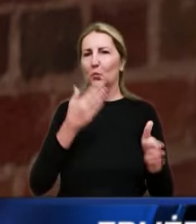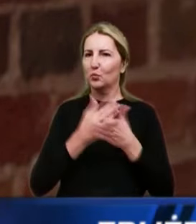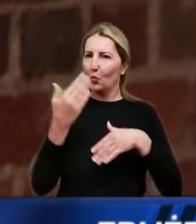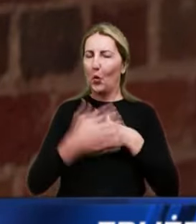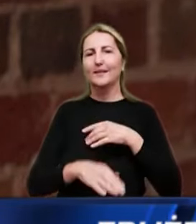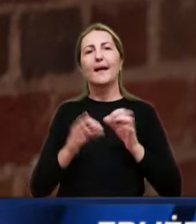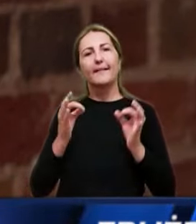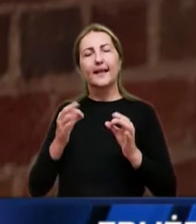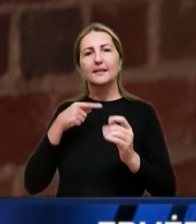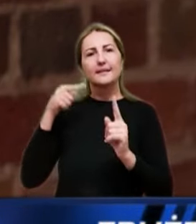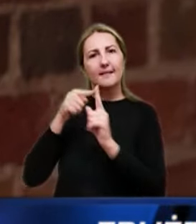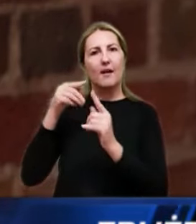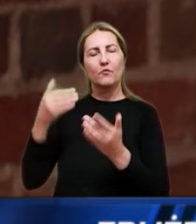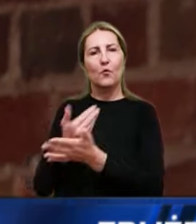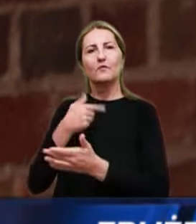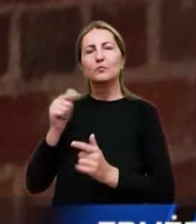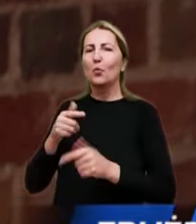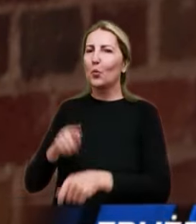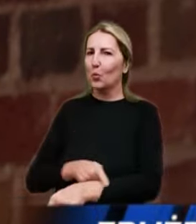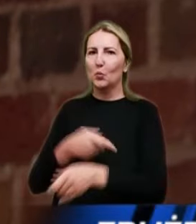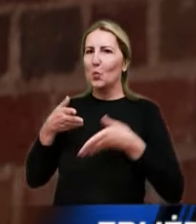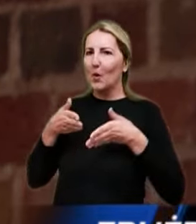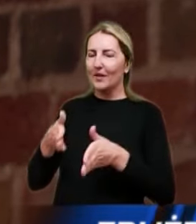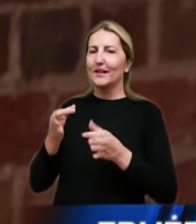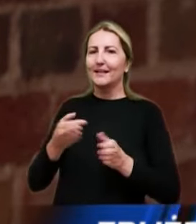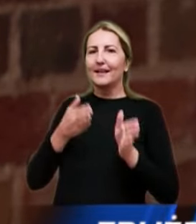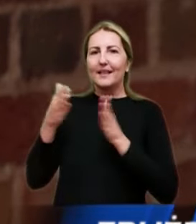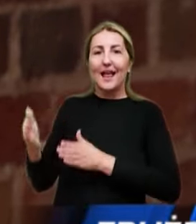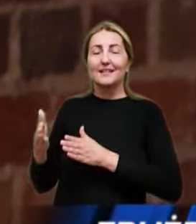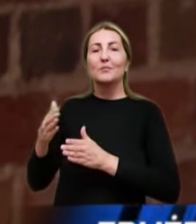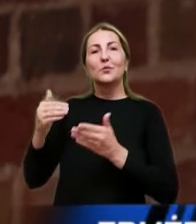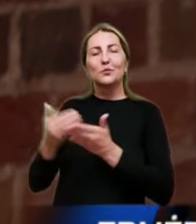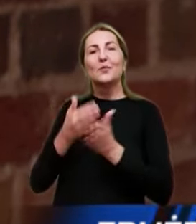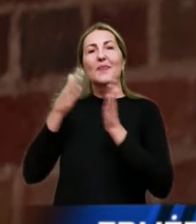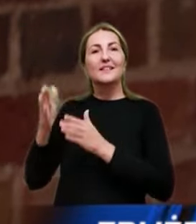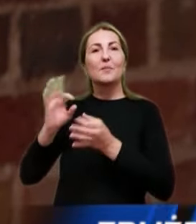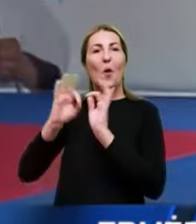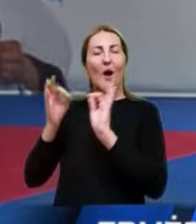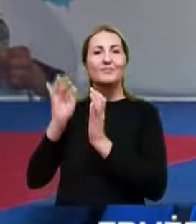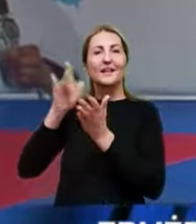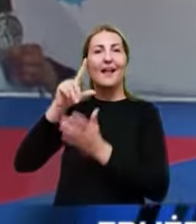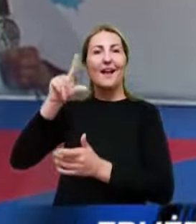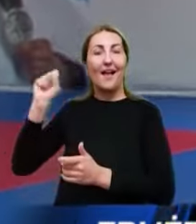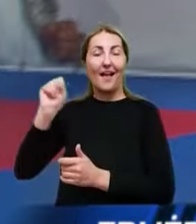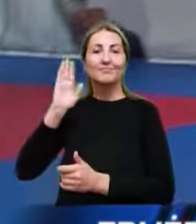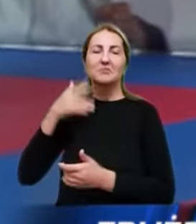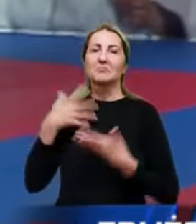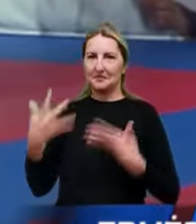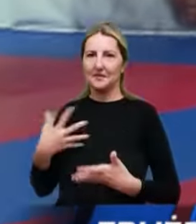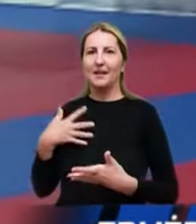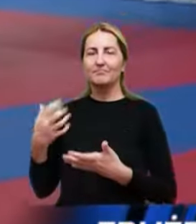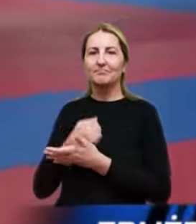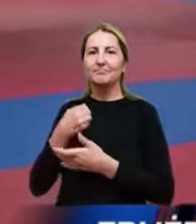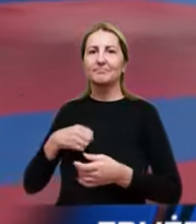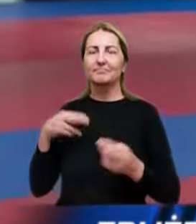teraz rozpoczyna się długa droga do Igrzysk Olimpijskich w Los Angeles i mam nadzieję podjąć tę rywalizację. Włocławianka od początku